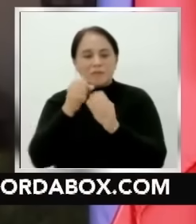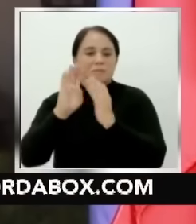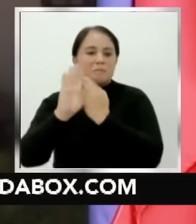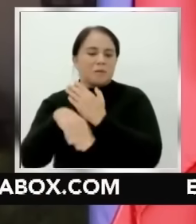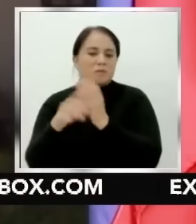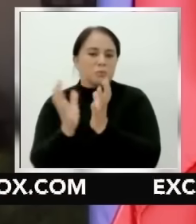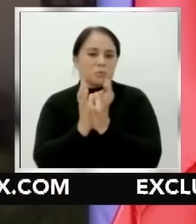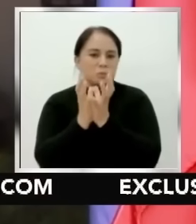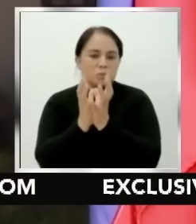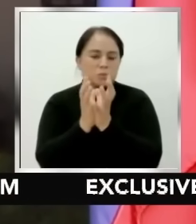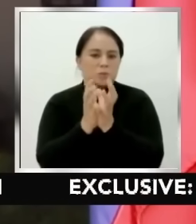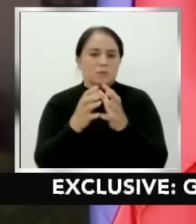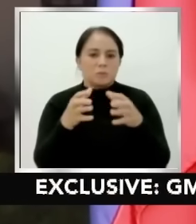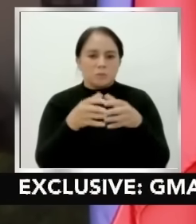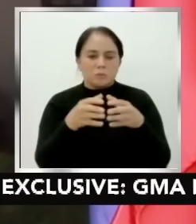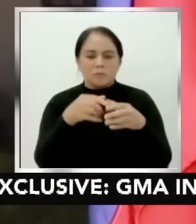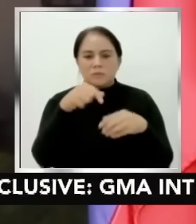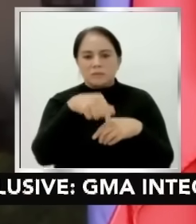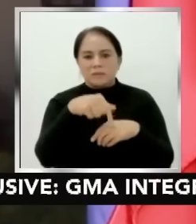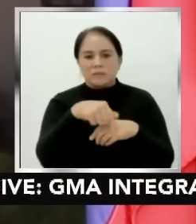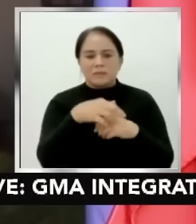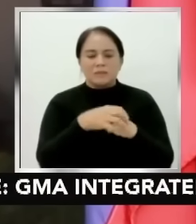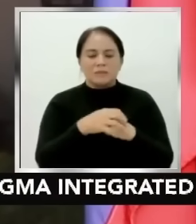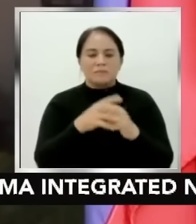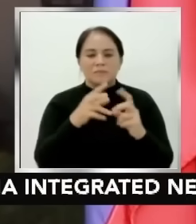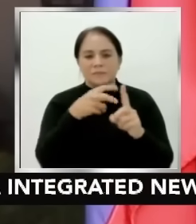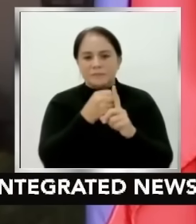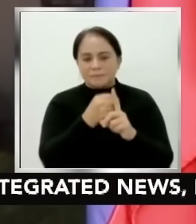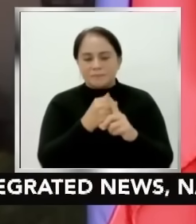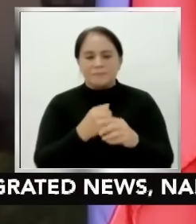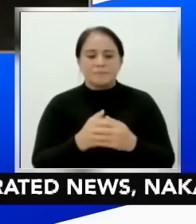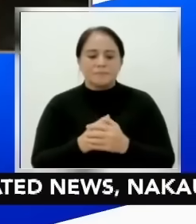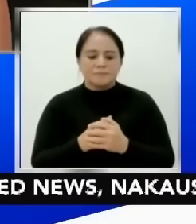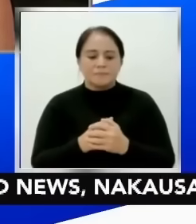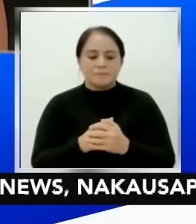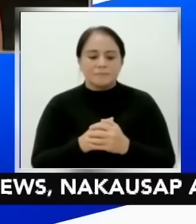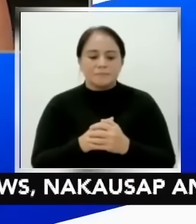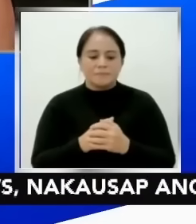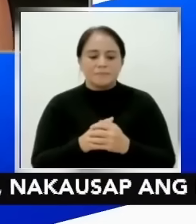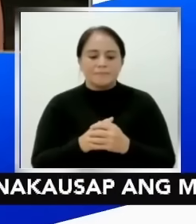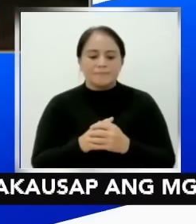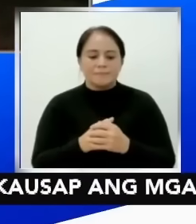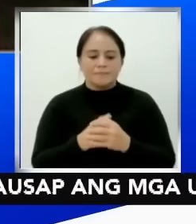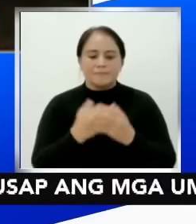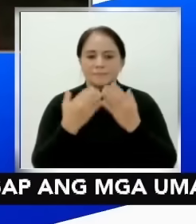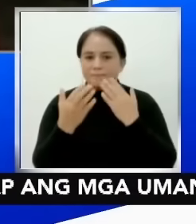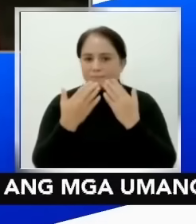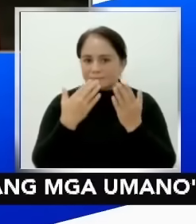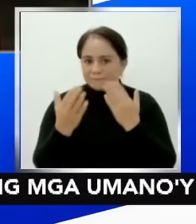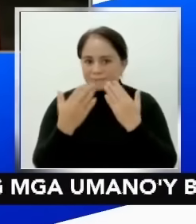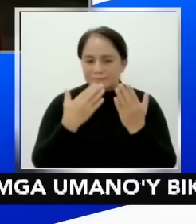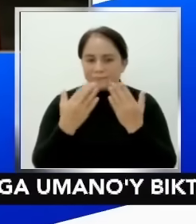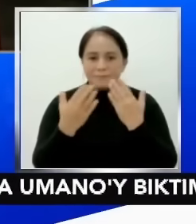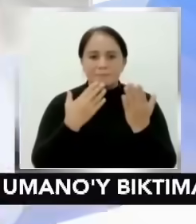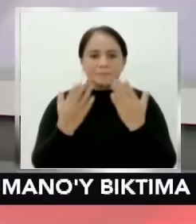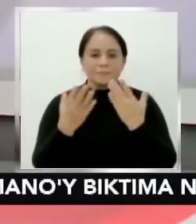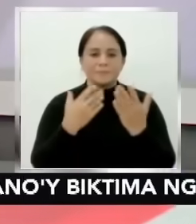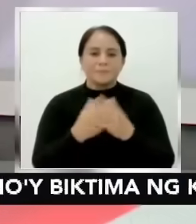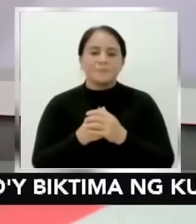grupo itong mga nasabing biktima nila. Vicky. Maraming salamat sa iyo, Chino Gaston.